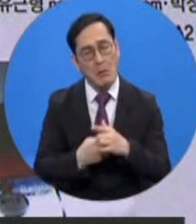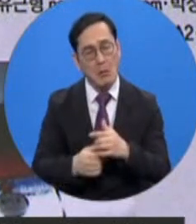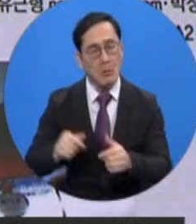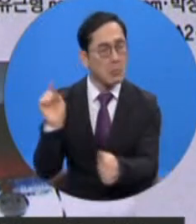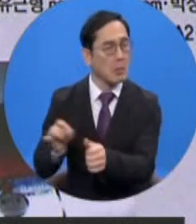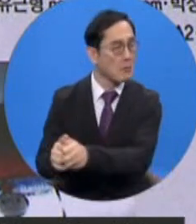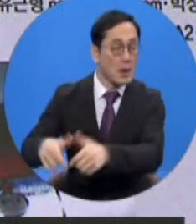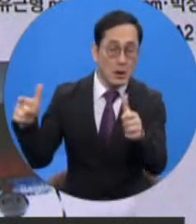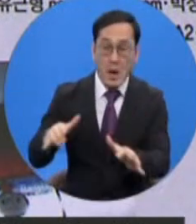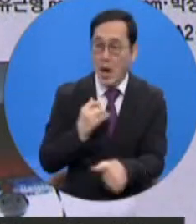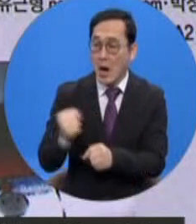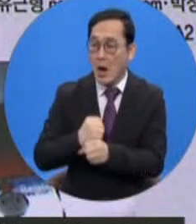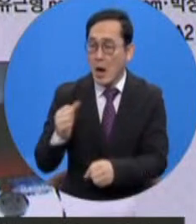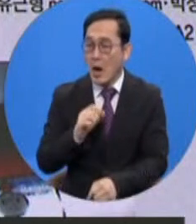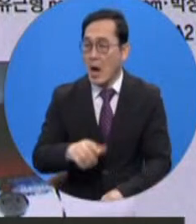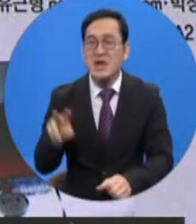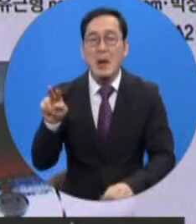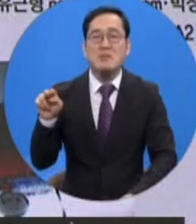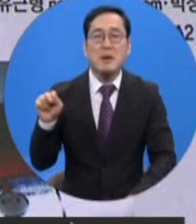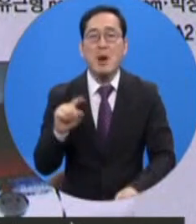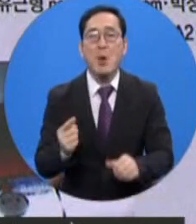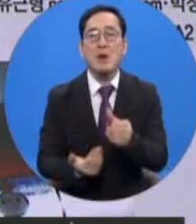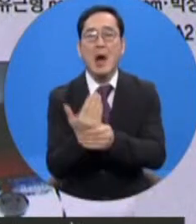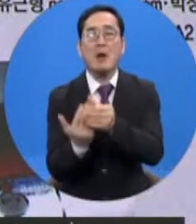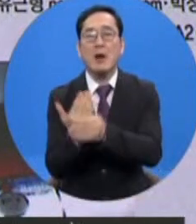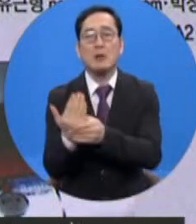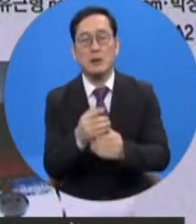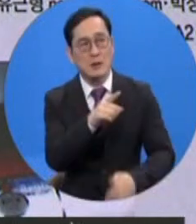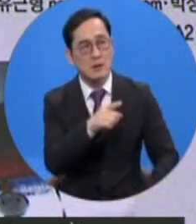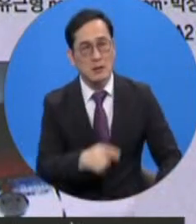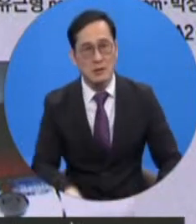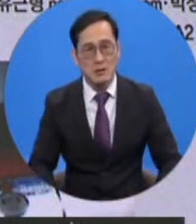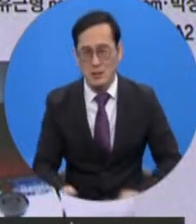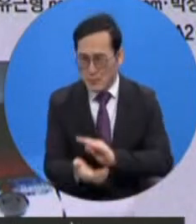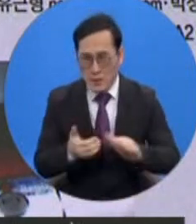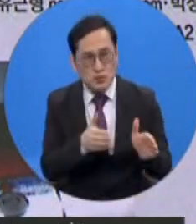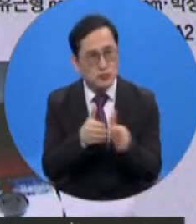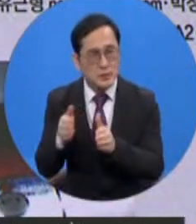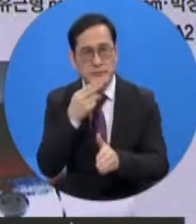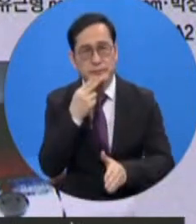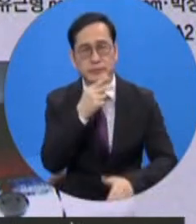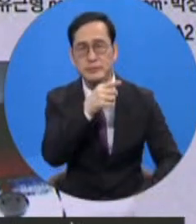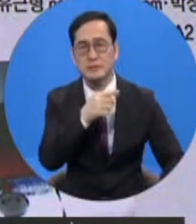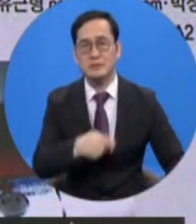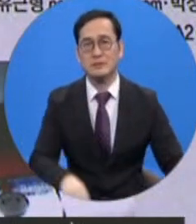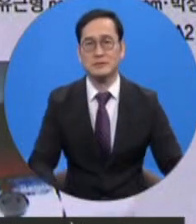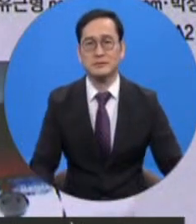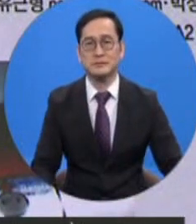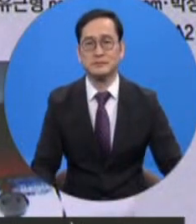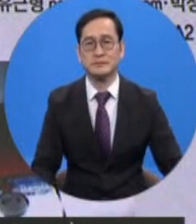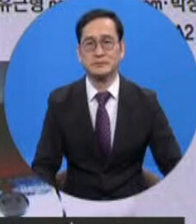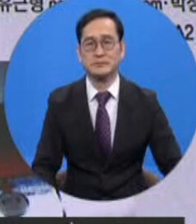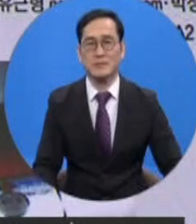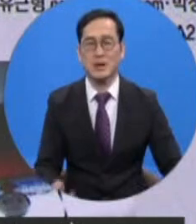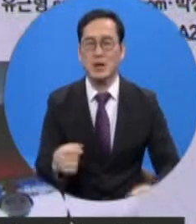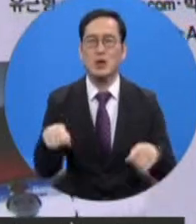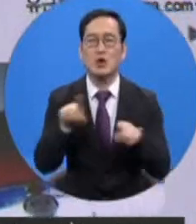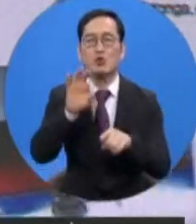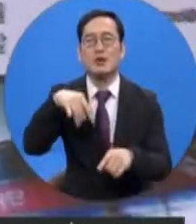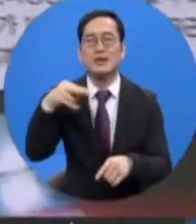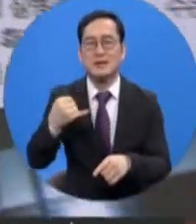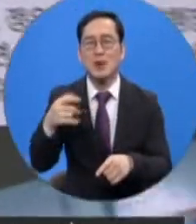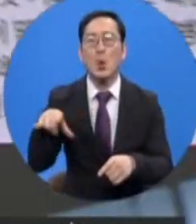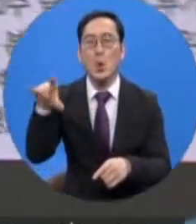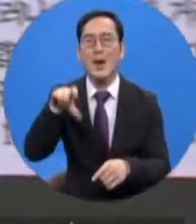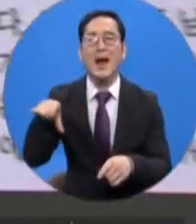나온다. 라는 경고만 하고 있는 건지 예측만 하고 있는 건지 위드 코로나 2주 전 정부가 시행할 때 방역당국